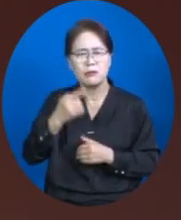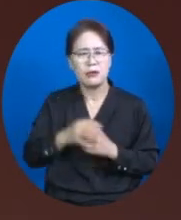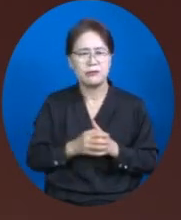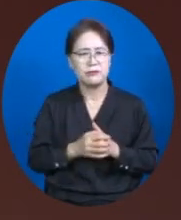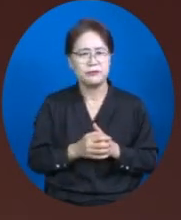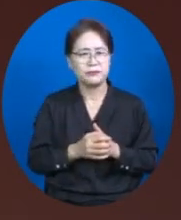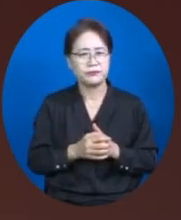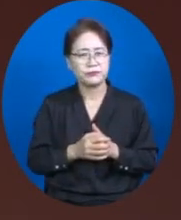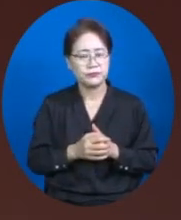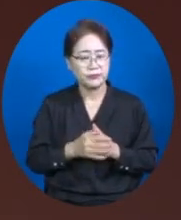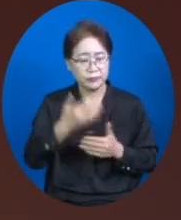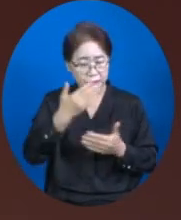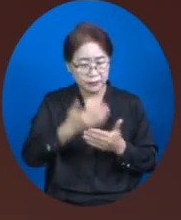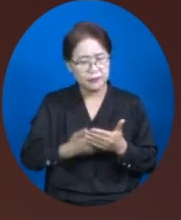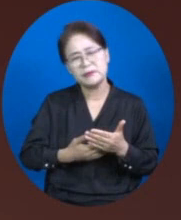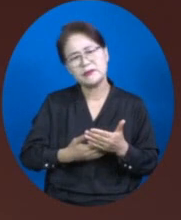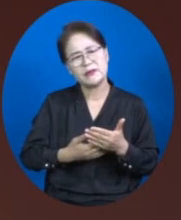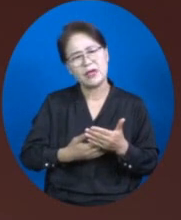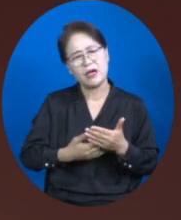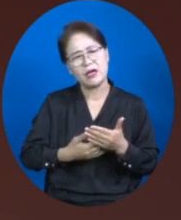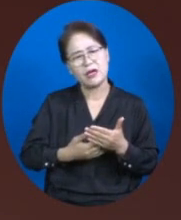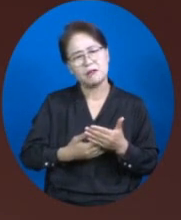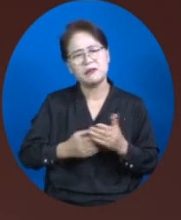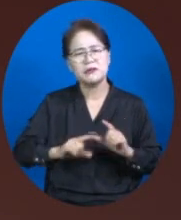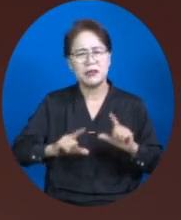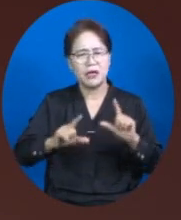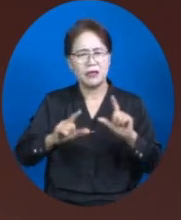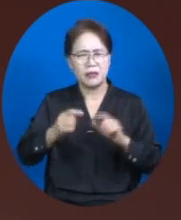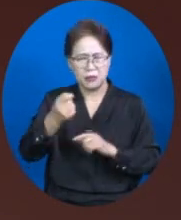우리의 인생에 남은 날들이 그리 많지 않습니다